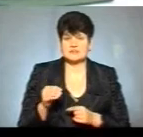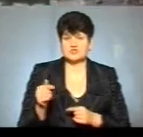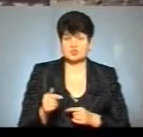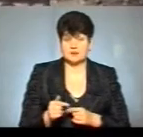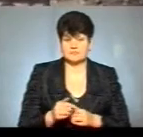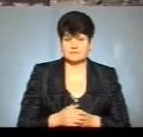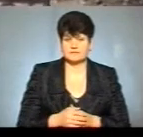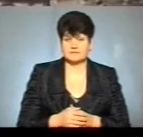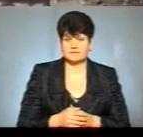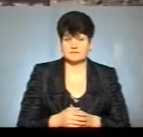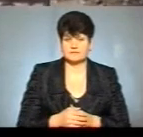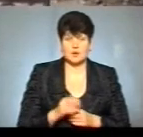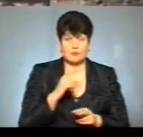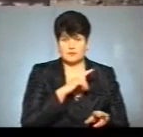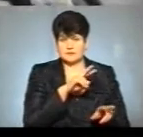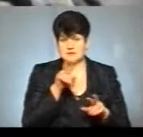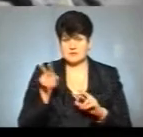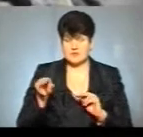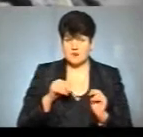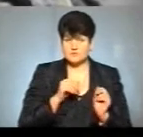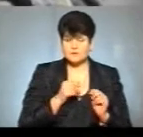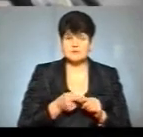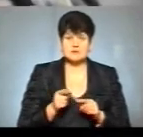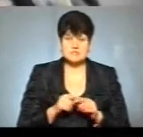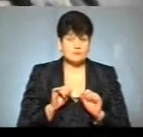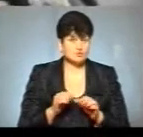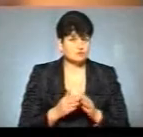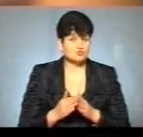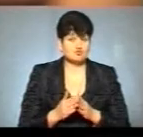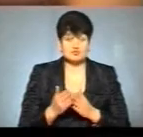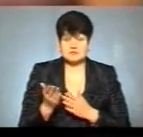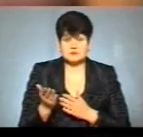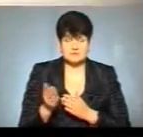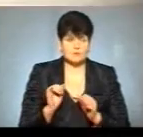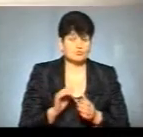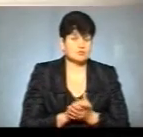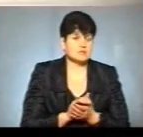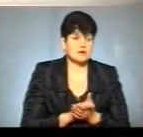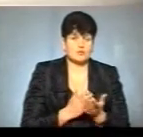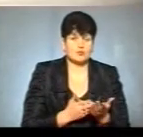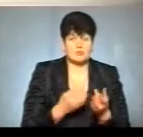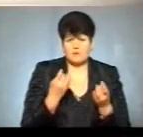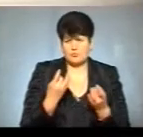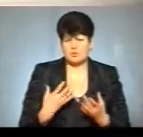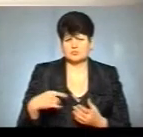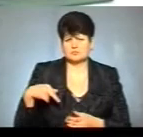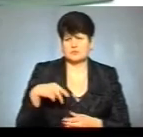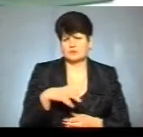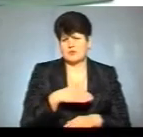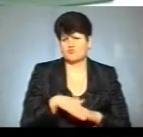гривень. Оберніться навколо. Це може бути ваш сусід, знайомий або просто перехожий на